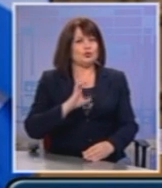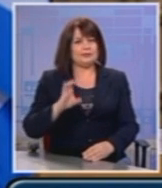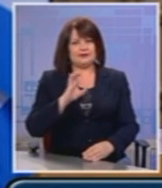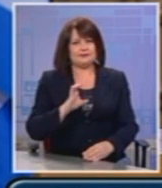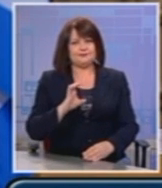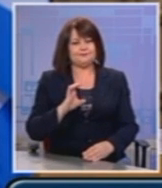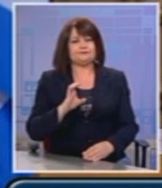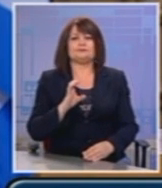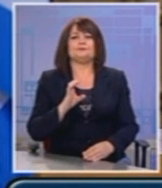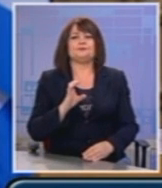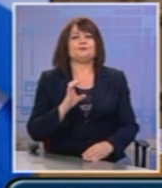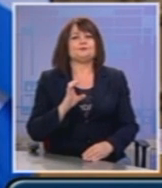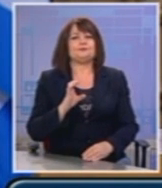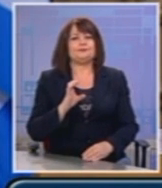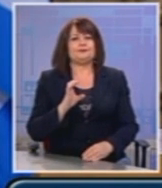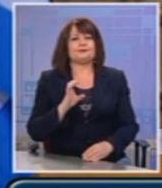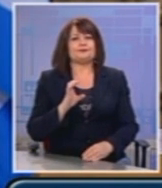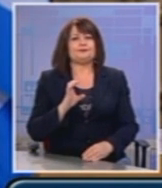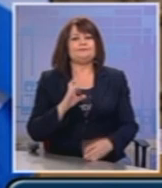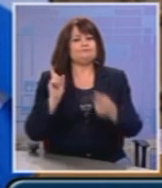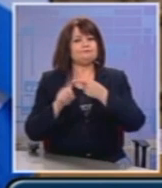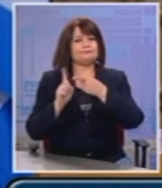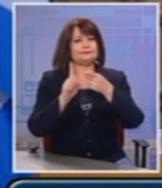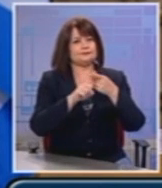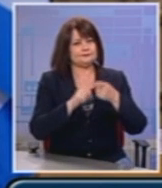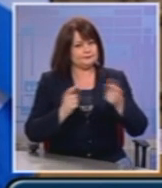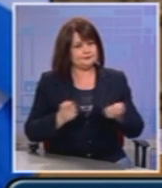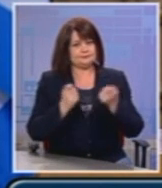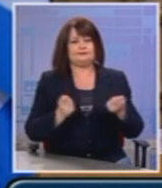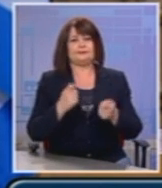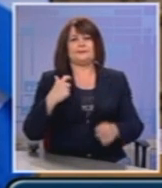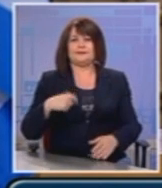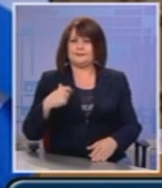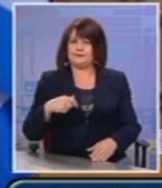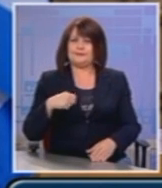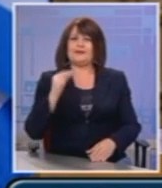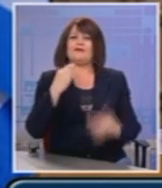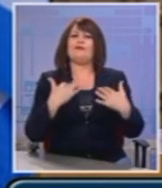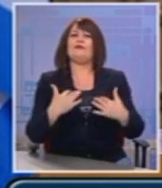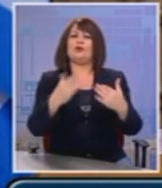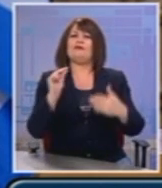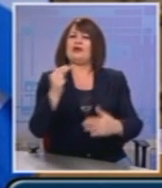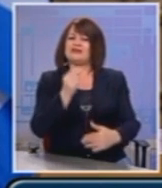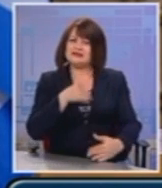στο επίπεδο των συναντήσεων που γίνονται των μελών κοινοβουλίων